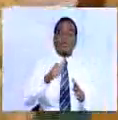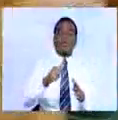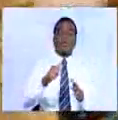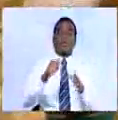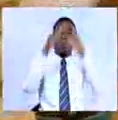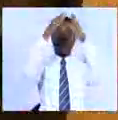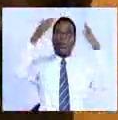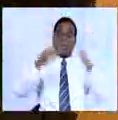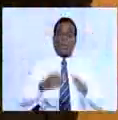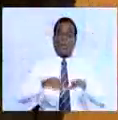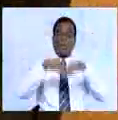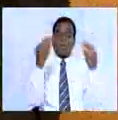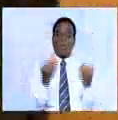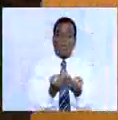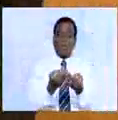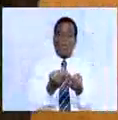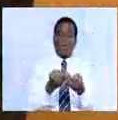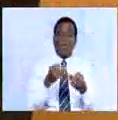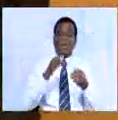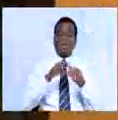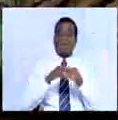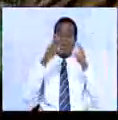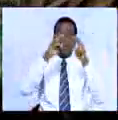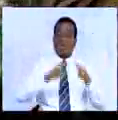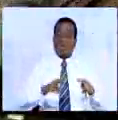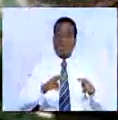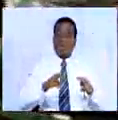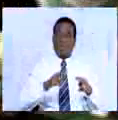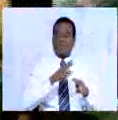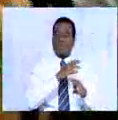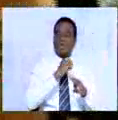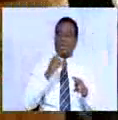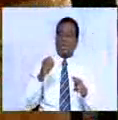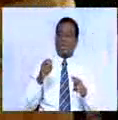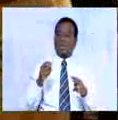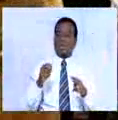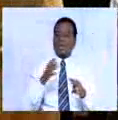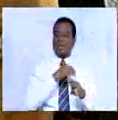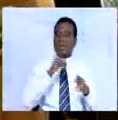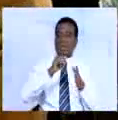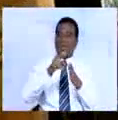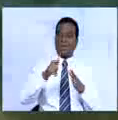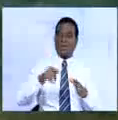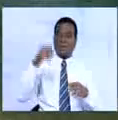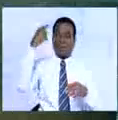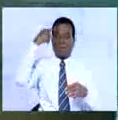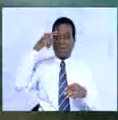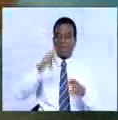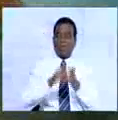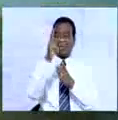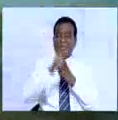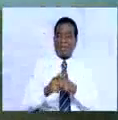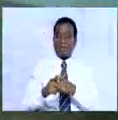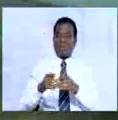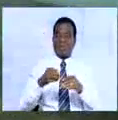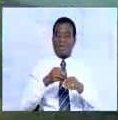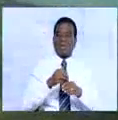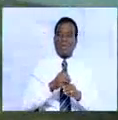familles des villages de Kringambo dans le département de Boisflay. Et ce, dans le cadre des projets